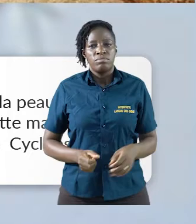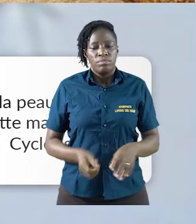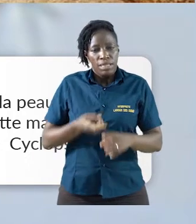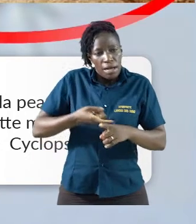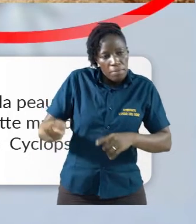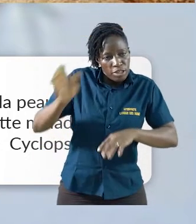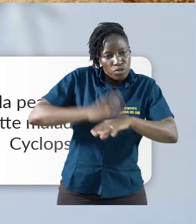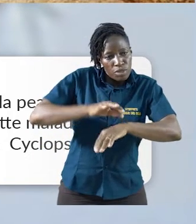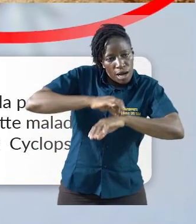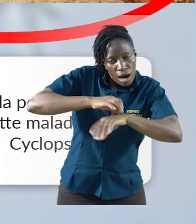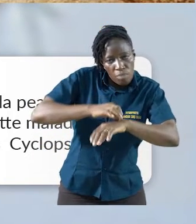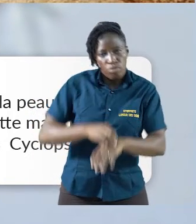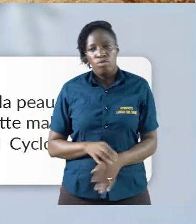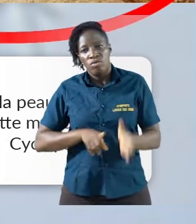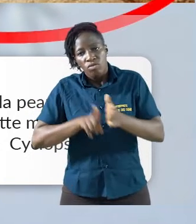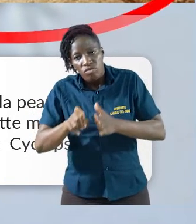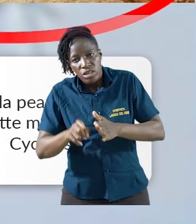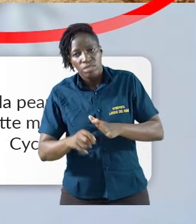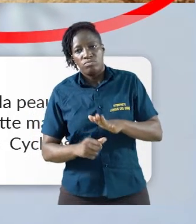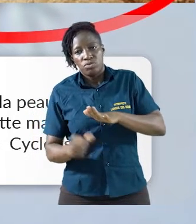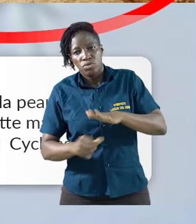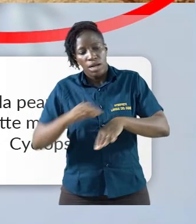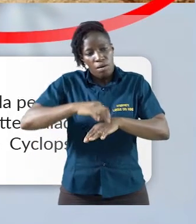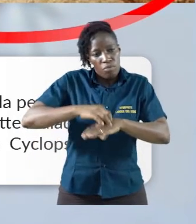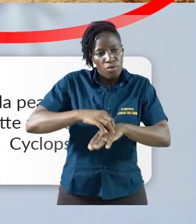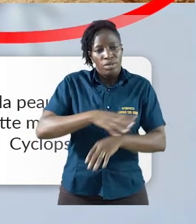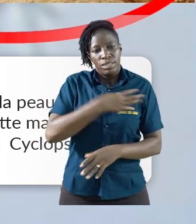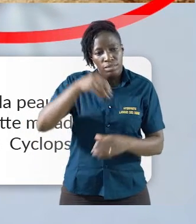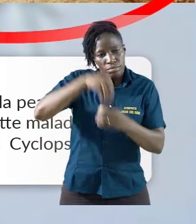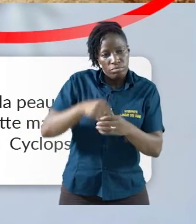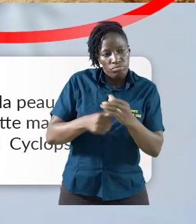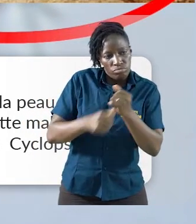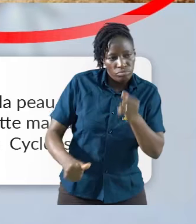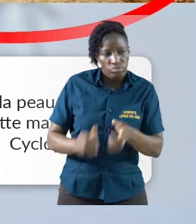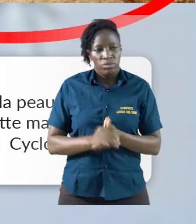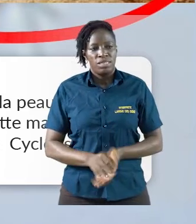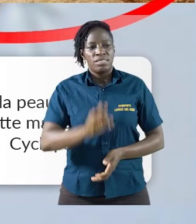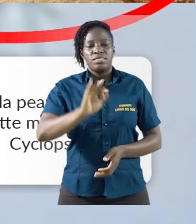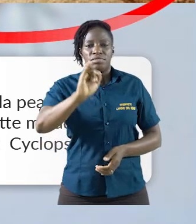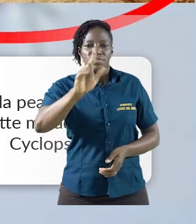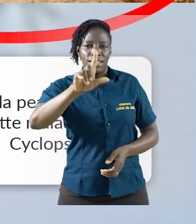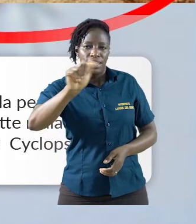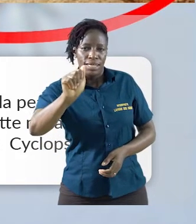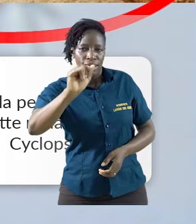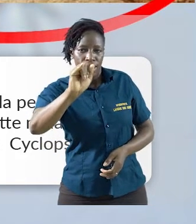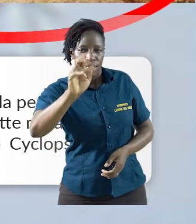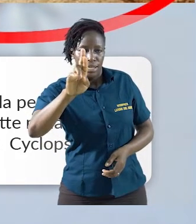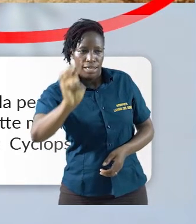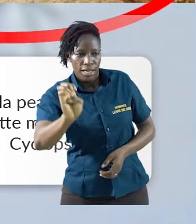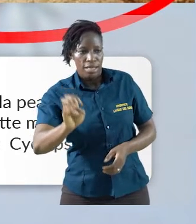vers sous la peau et dans les selles. La filaire de Médine est l'agent pathogène de